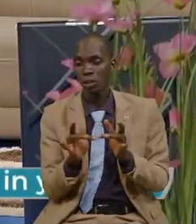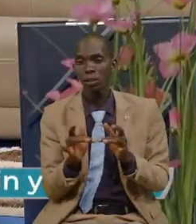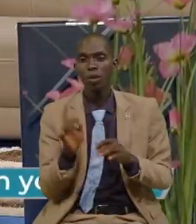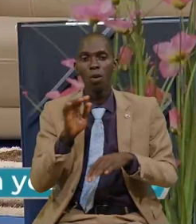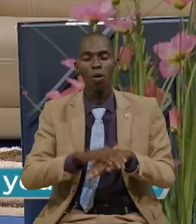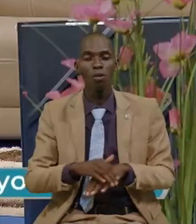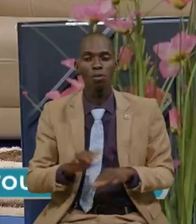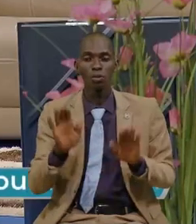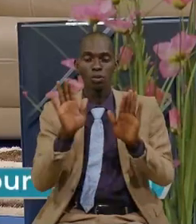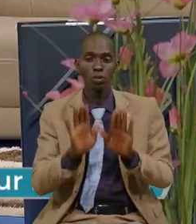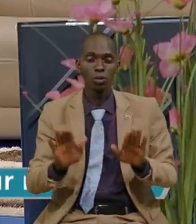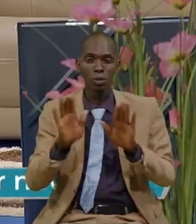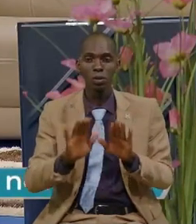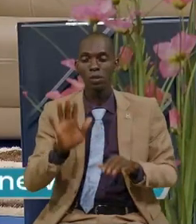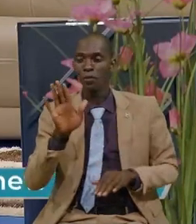au Seigneur, le